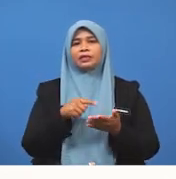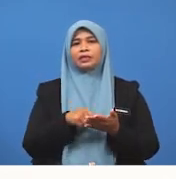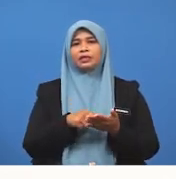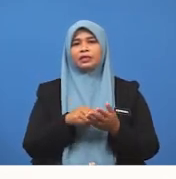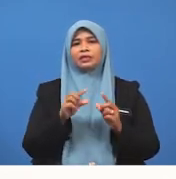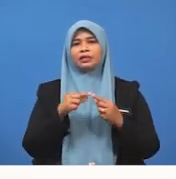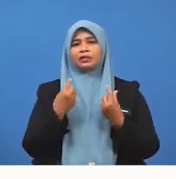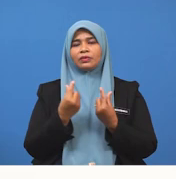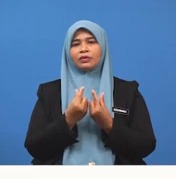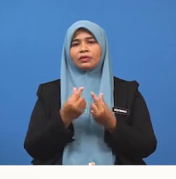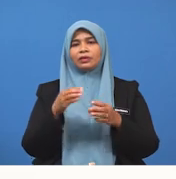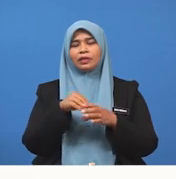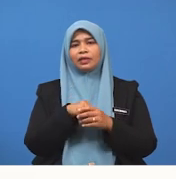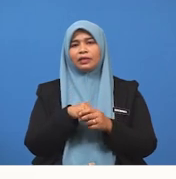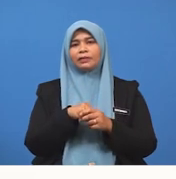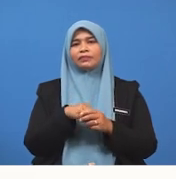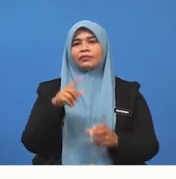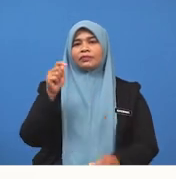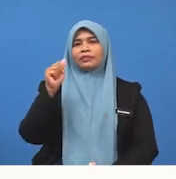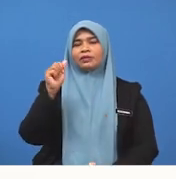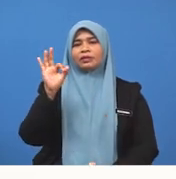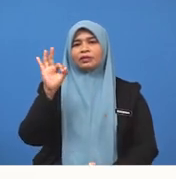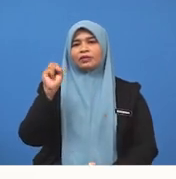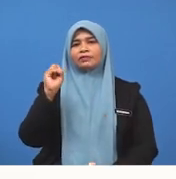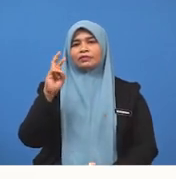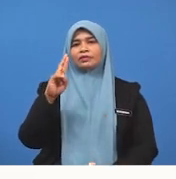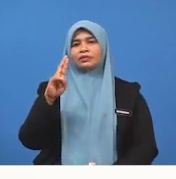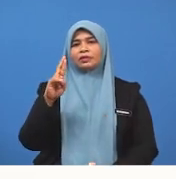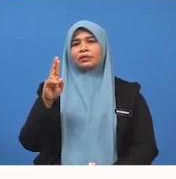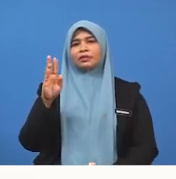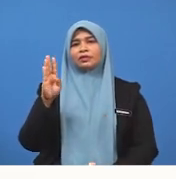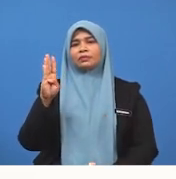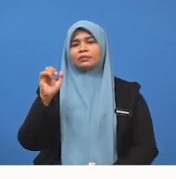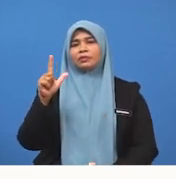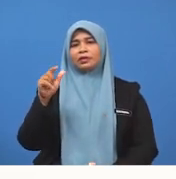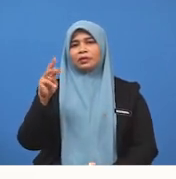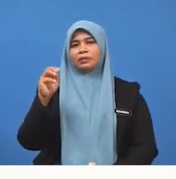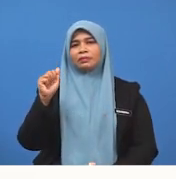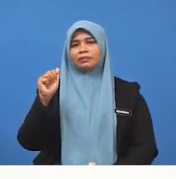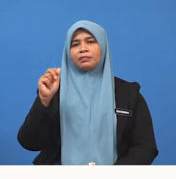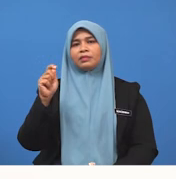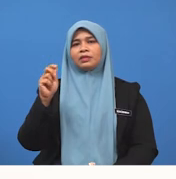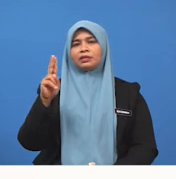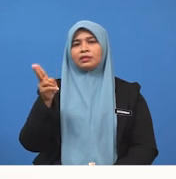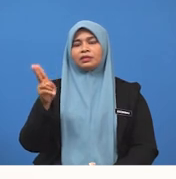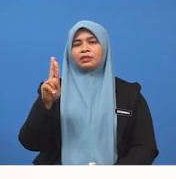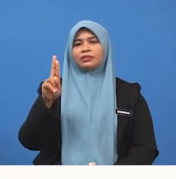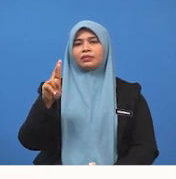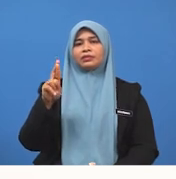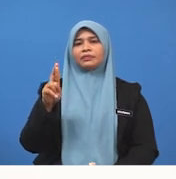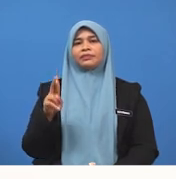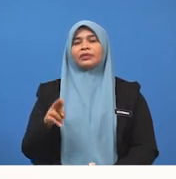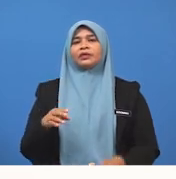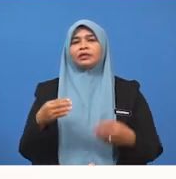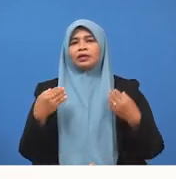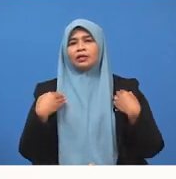tergolong dalam kategori tafsir bil-ma'tsur kebanyakan pendapat ulama yang